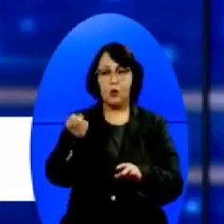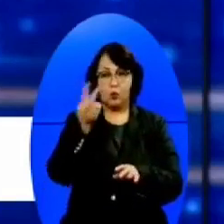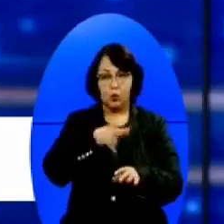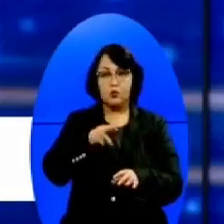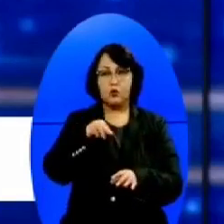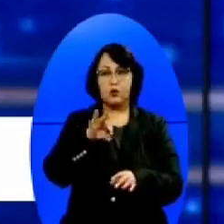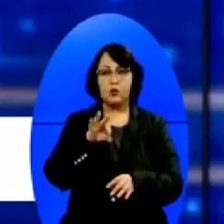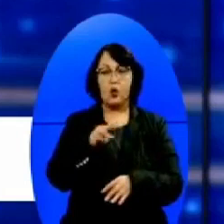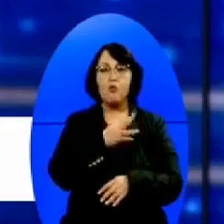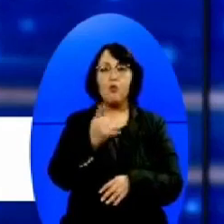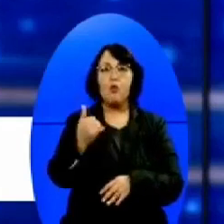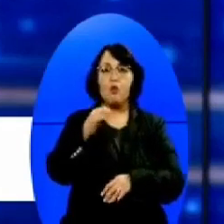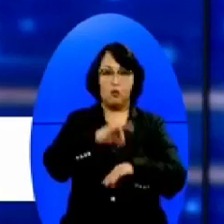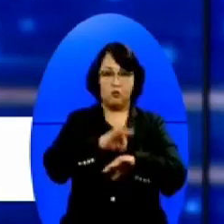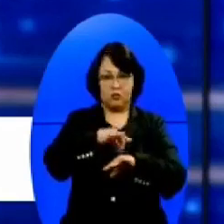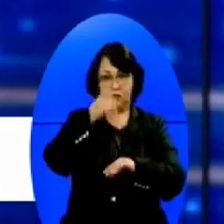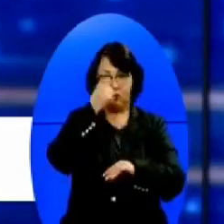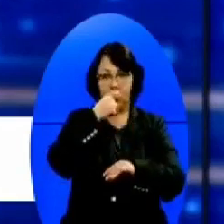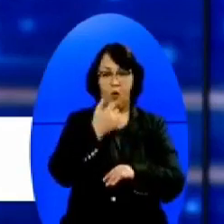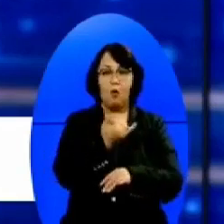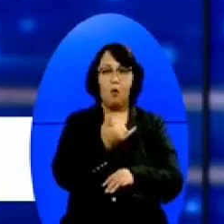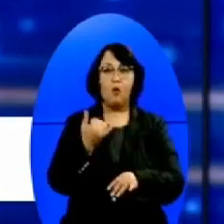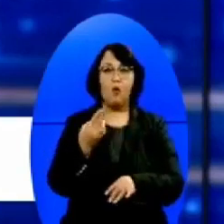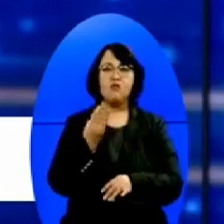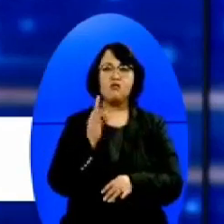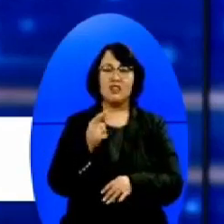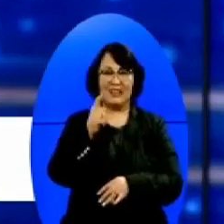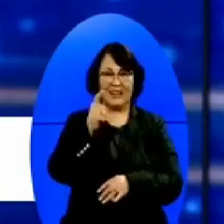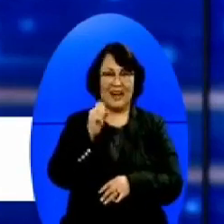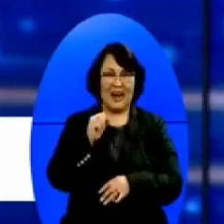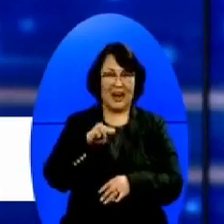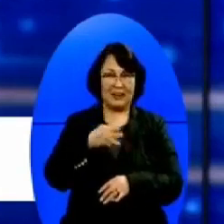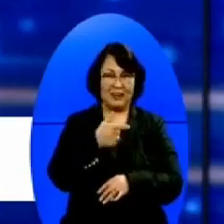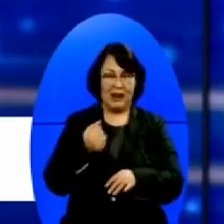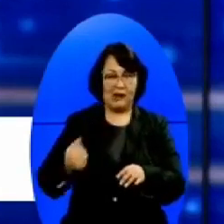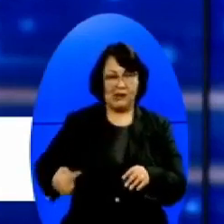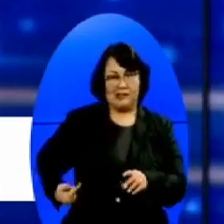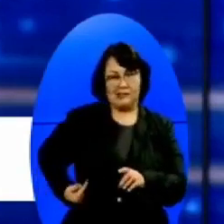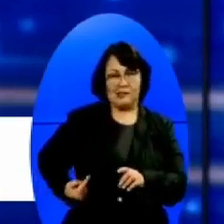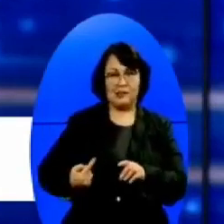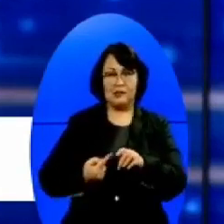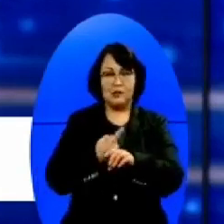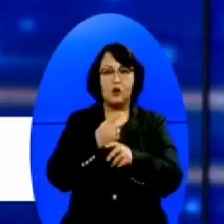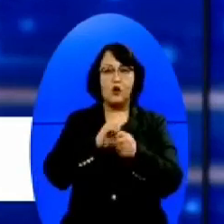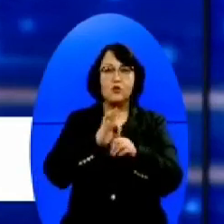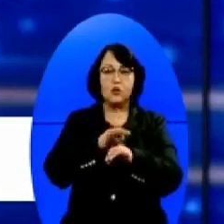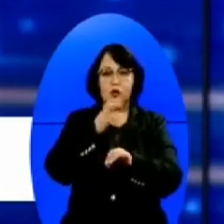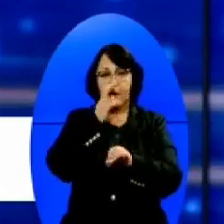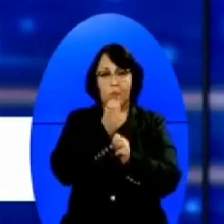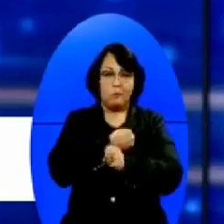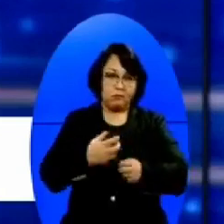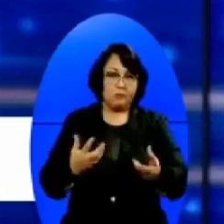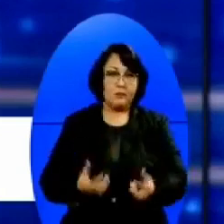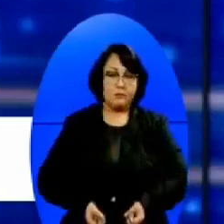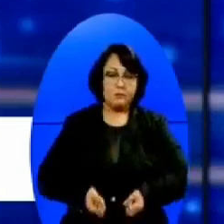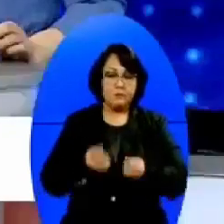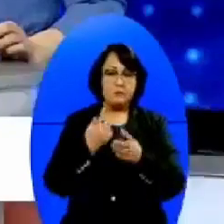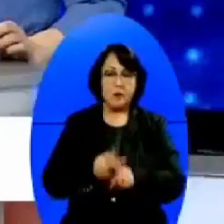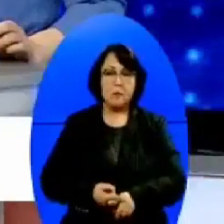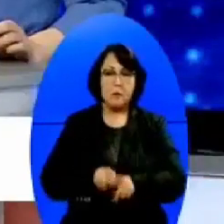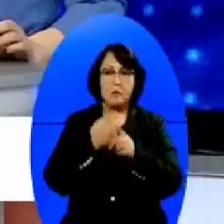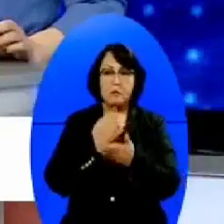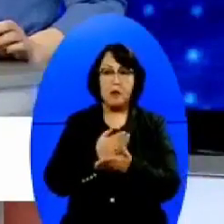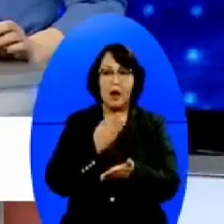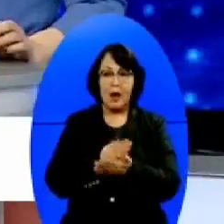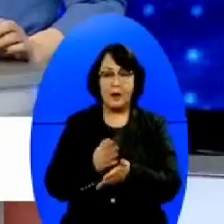Томоогийн вирусын шалтгаантай хүндрэлүүд дуушгах наатаа бол бусад одоо амьсгалын замын цочмог хүн талдварыг үүсгэж эмнэлэг дэвтэж байгаа хүмүүсийн тоо нэмэгдсэн байна. Хүмүүсийн тоо нэмэгдсэн байна.